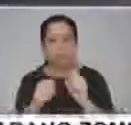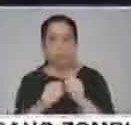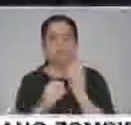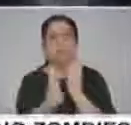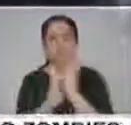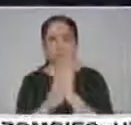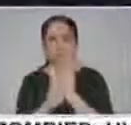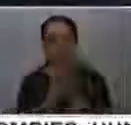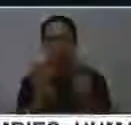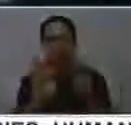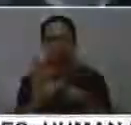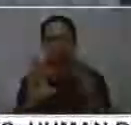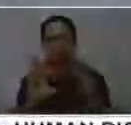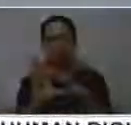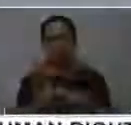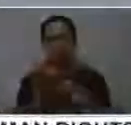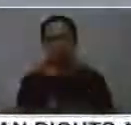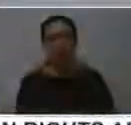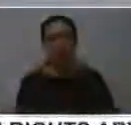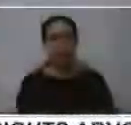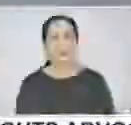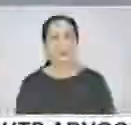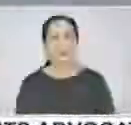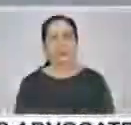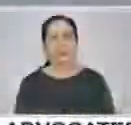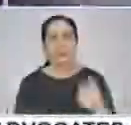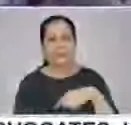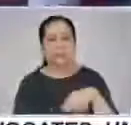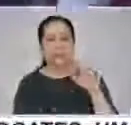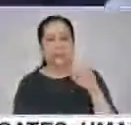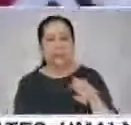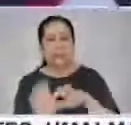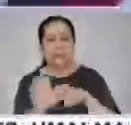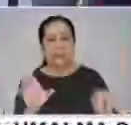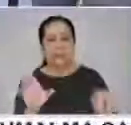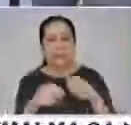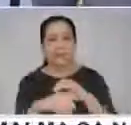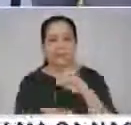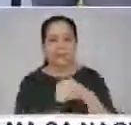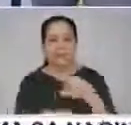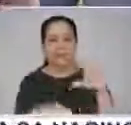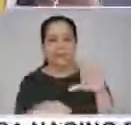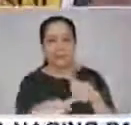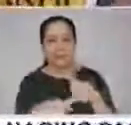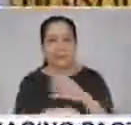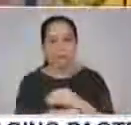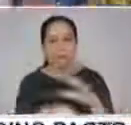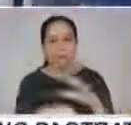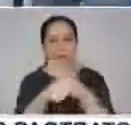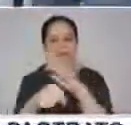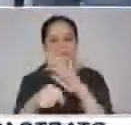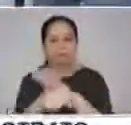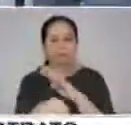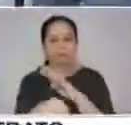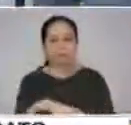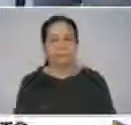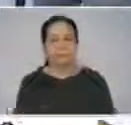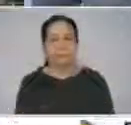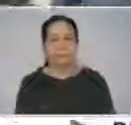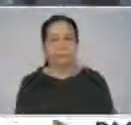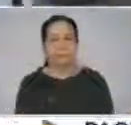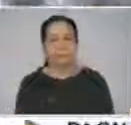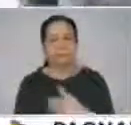itong i-impound kapag ka nahuling bumabiyahe dito sa Commonwealth Avenue. Kasama din naman sa operasyon ngayong umaga ang PNP